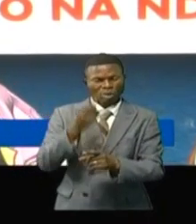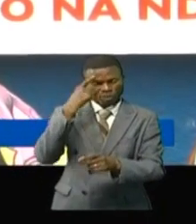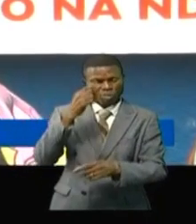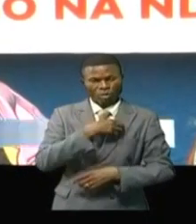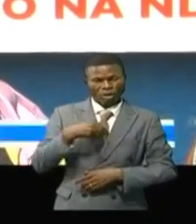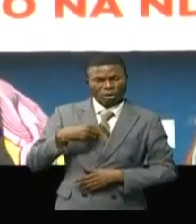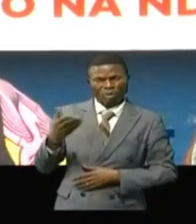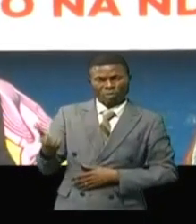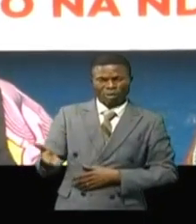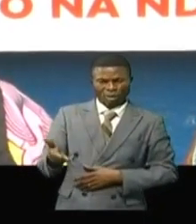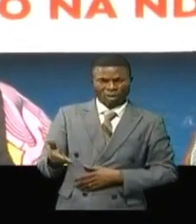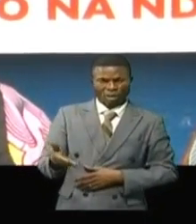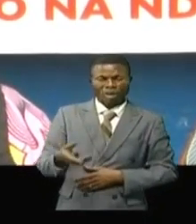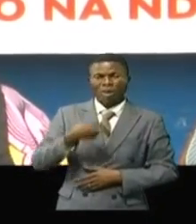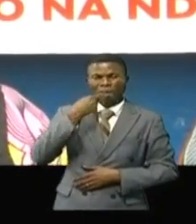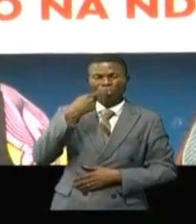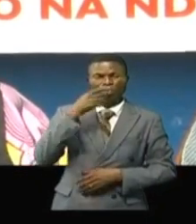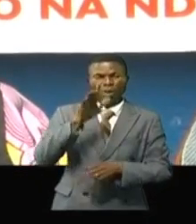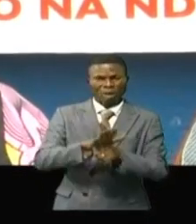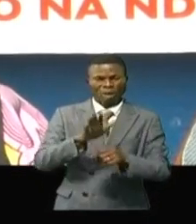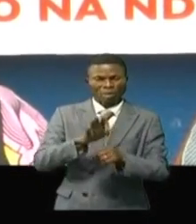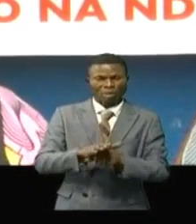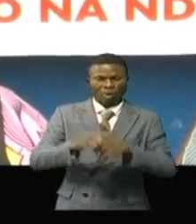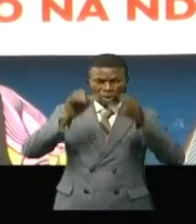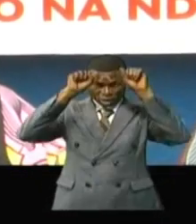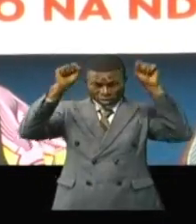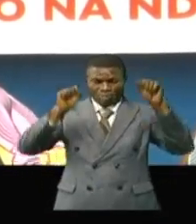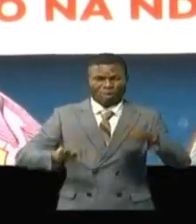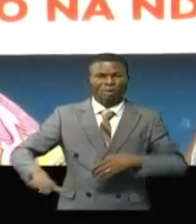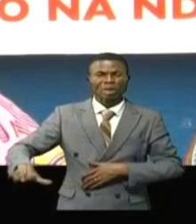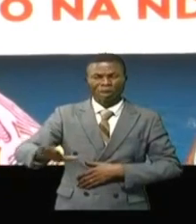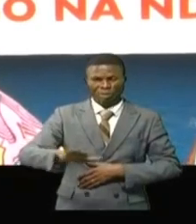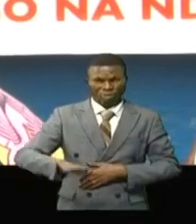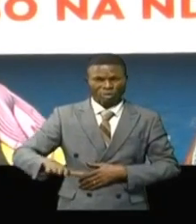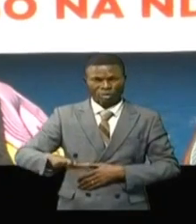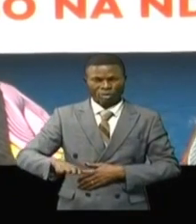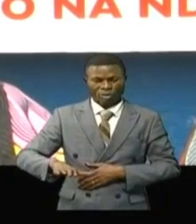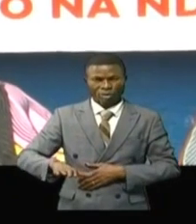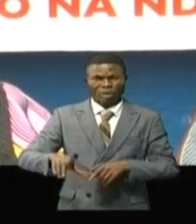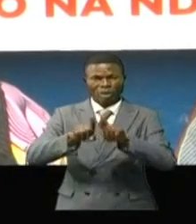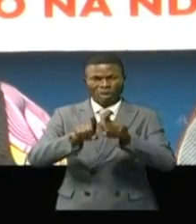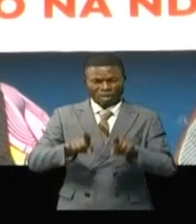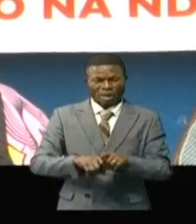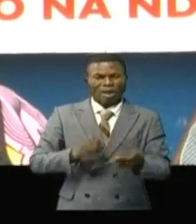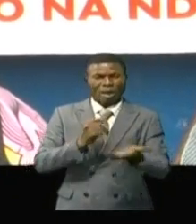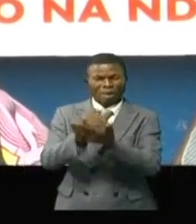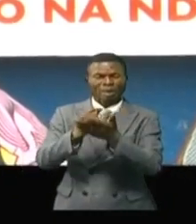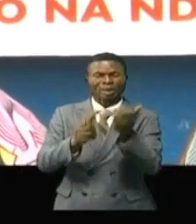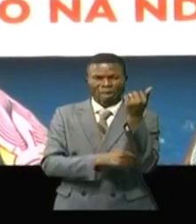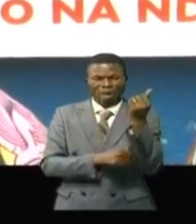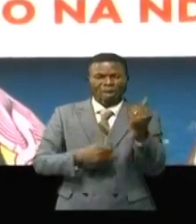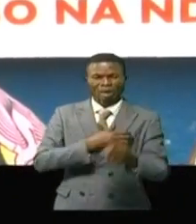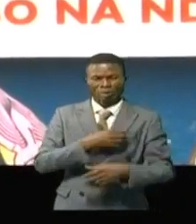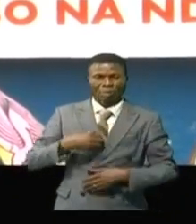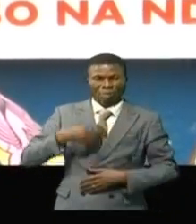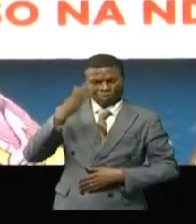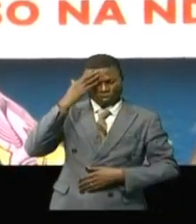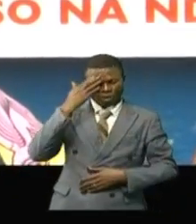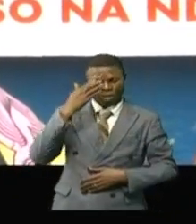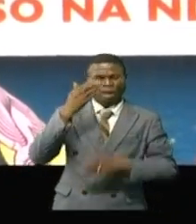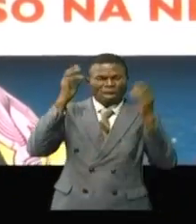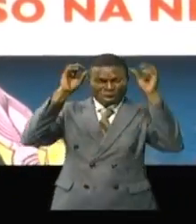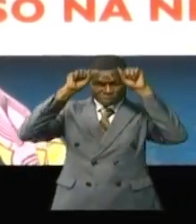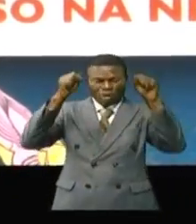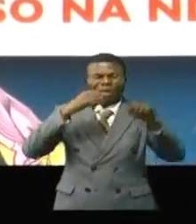disposition, parler plus du président de la République, les faire savoir quelles sont les réalisations